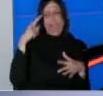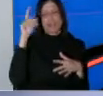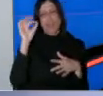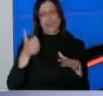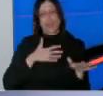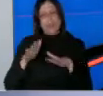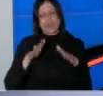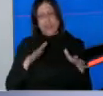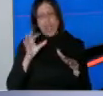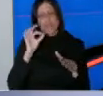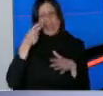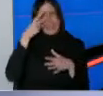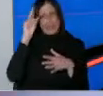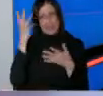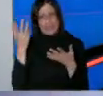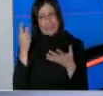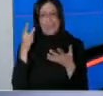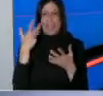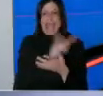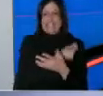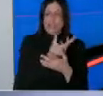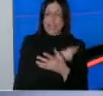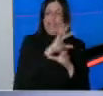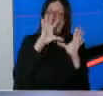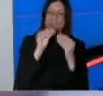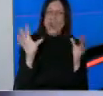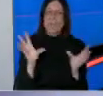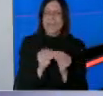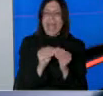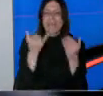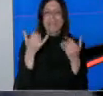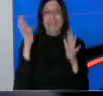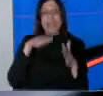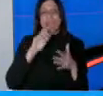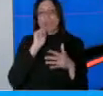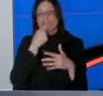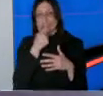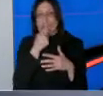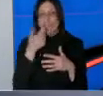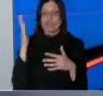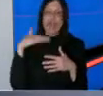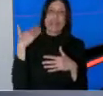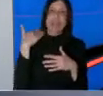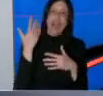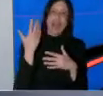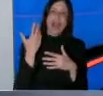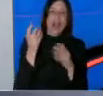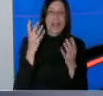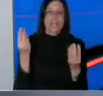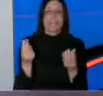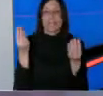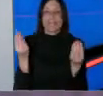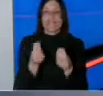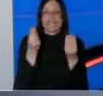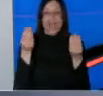הממשלה ושל הליכוד, והחיסונים, והכל ביחד, ופתאום גם המוסד, שהיה איזה מין כמעט קודש